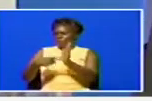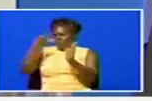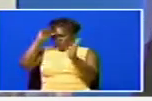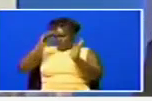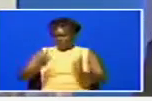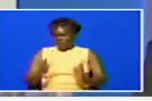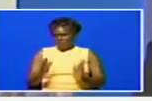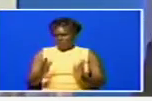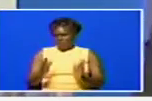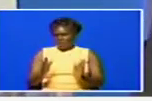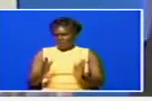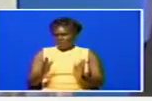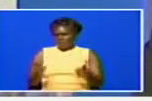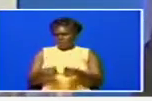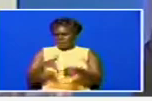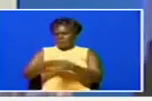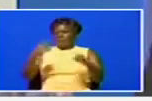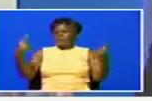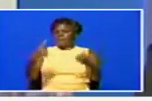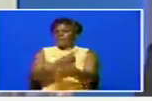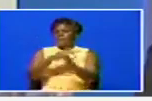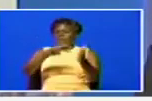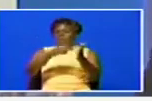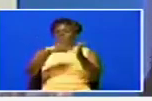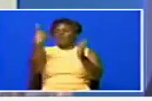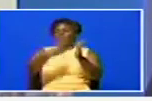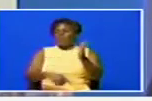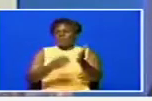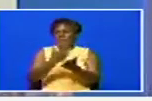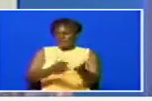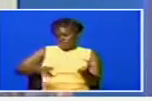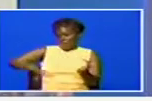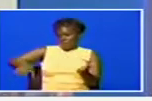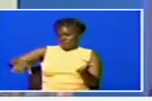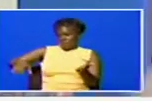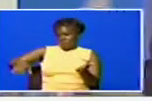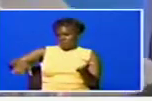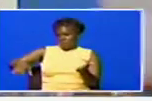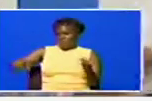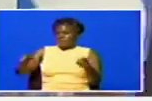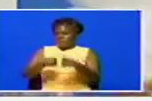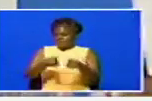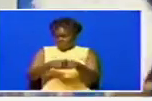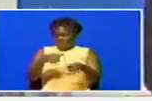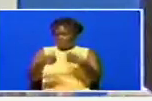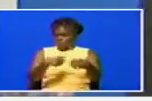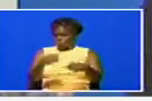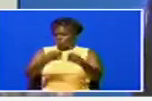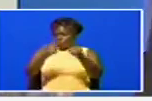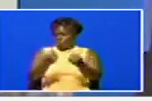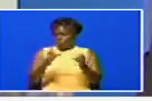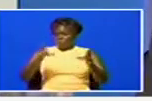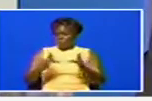ambao wamepata matokeo hayo. Na tofauti hiyo inamaanisha nini katika baadhi ya kaunti ambazo zimetajwa. Vile vile na kumekuwa na kitu kikiendelea kwenye mtandao